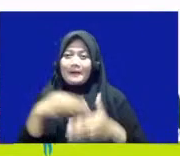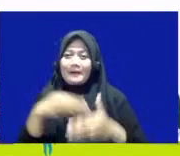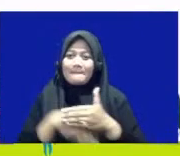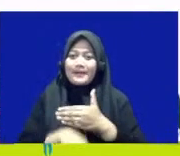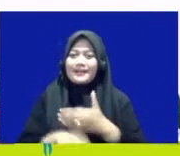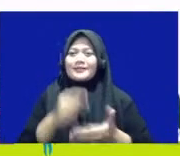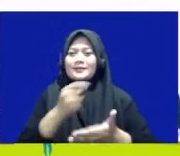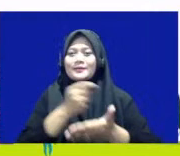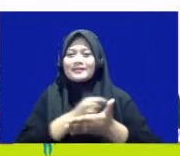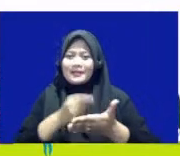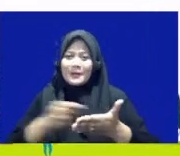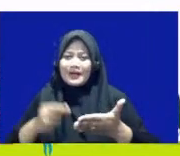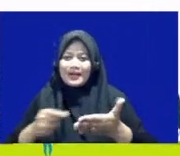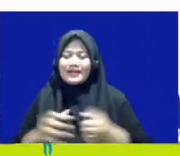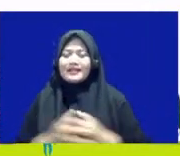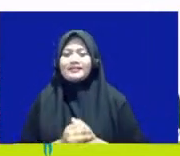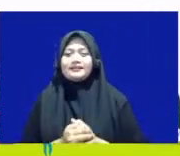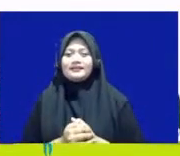kemudian